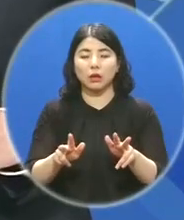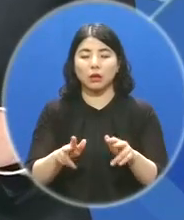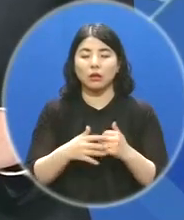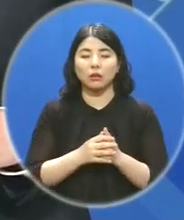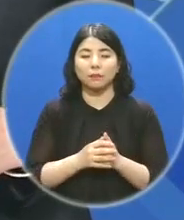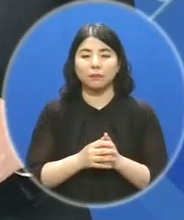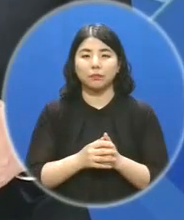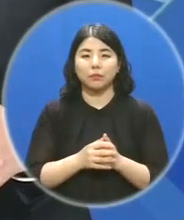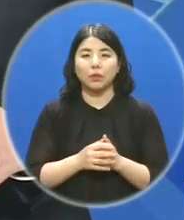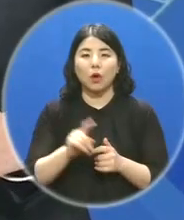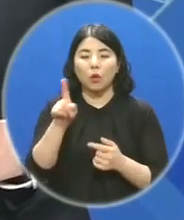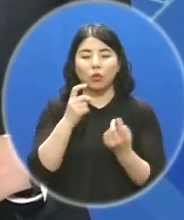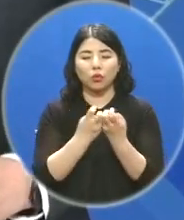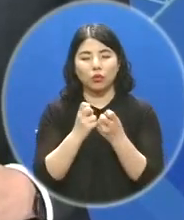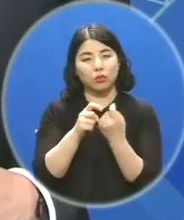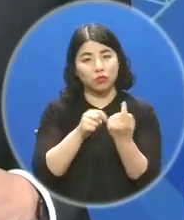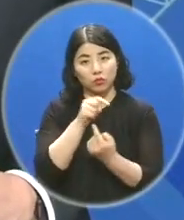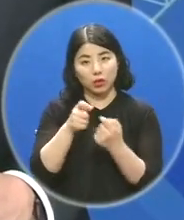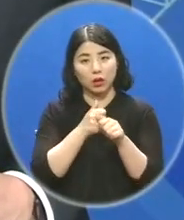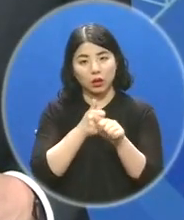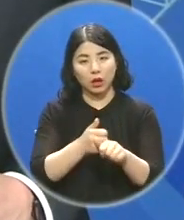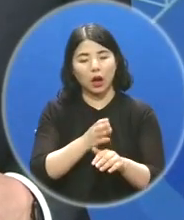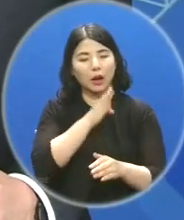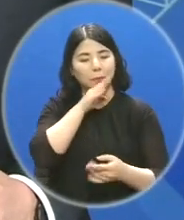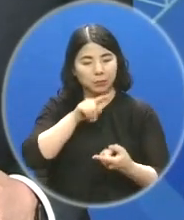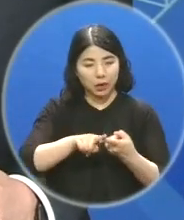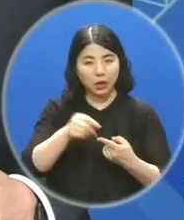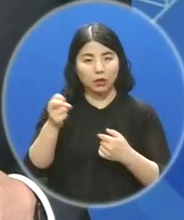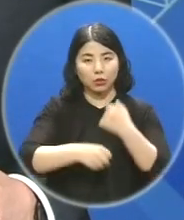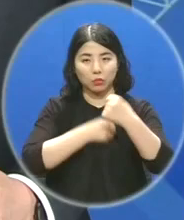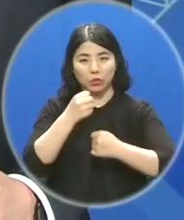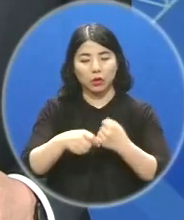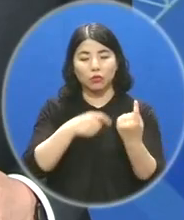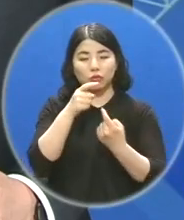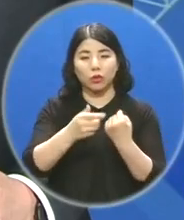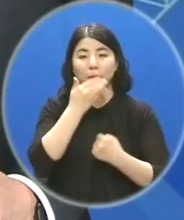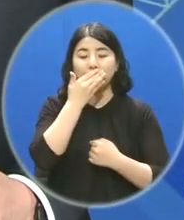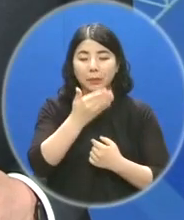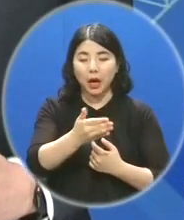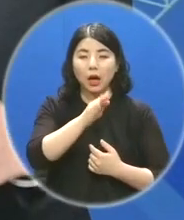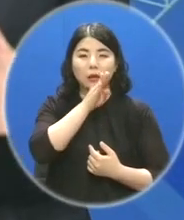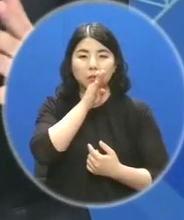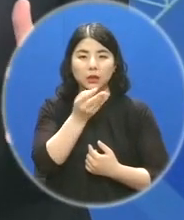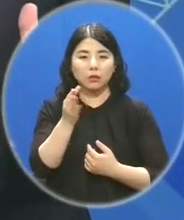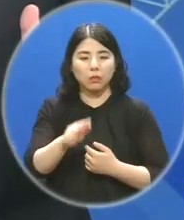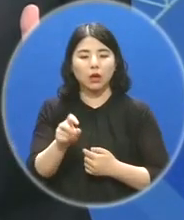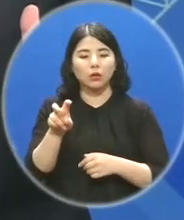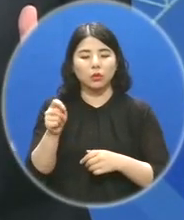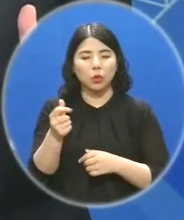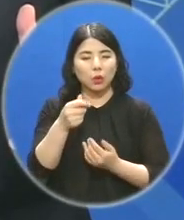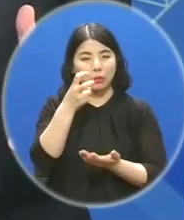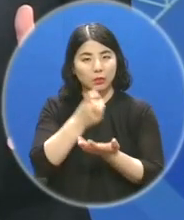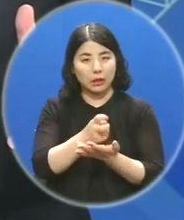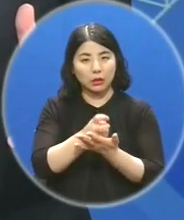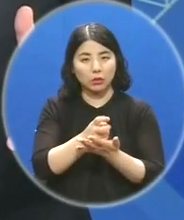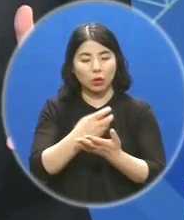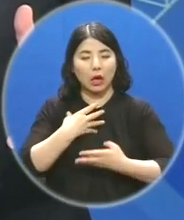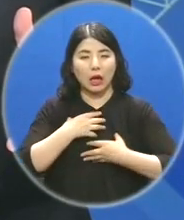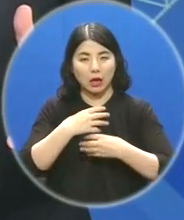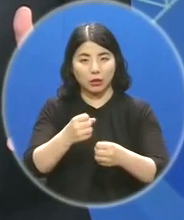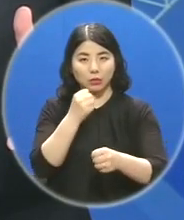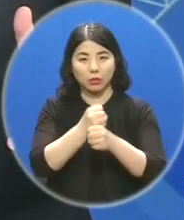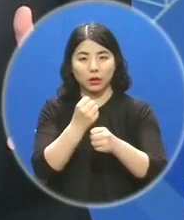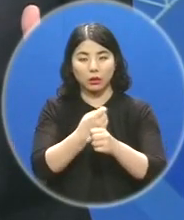나름대로 뭐 어떻게 운영하에 따라서 합리적이고 민주적으로 운영할 수도 있지만 조금 제도적으로 안정화시키기 위해서는